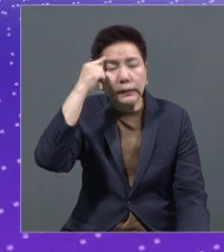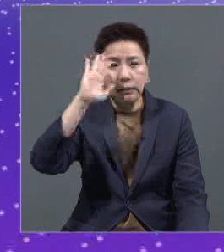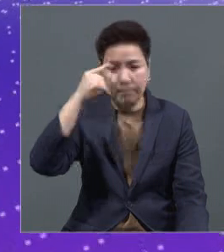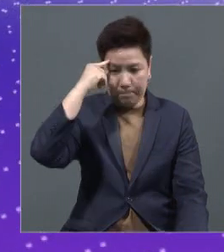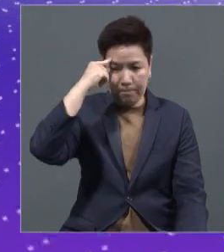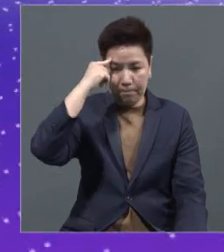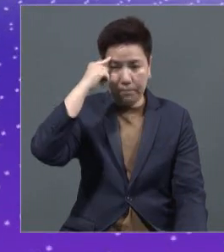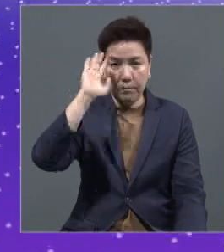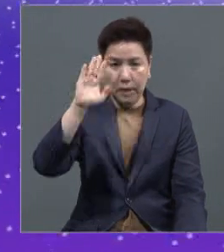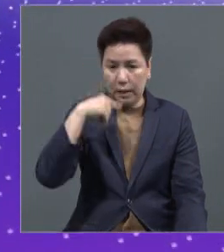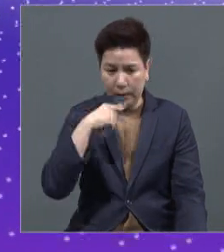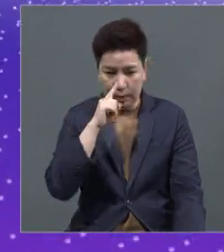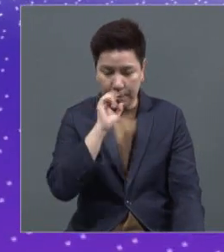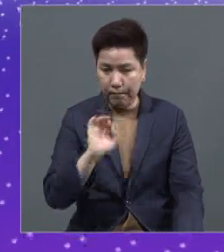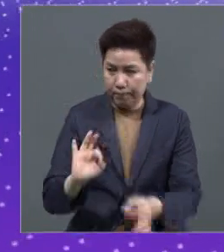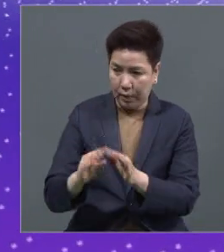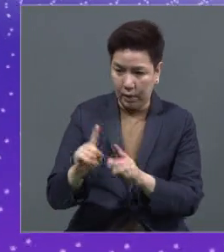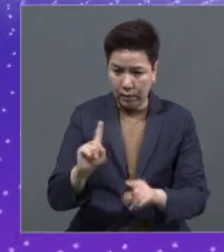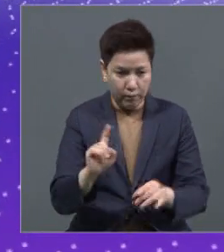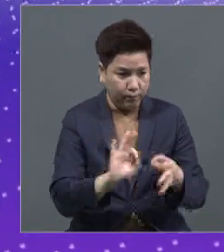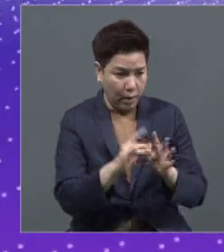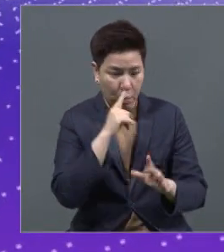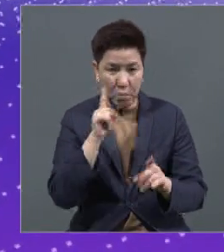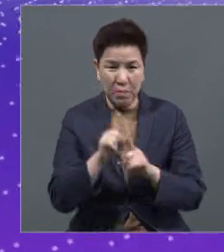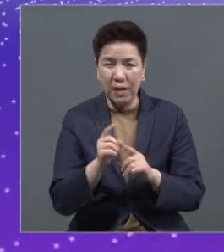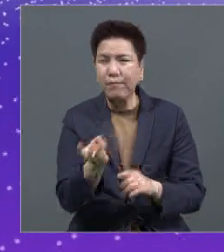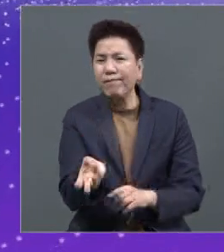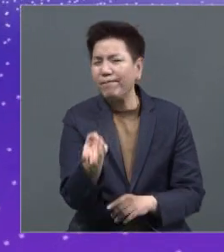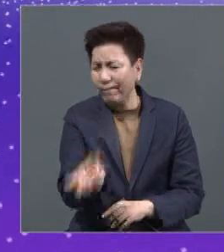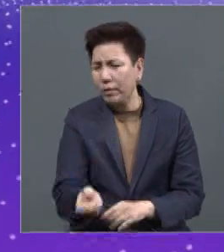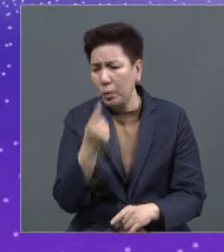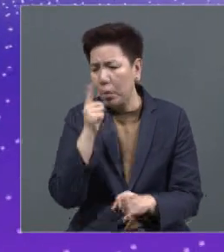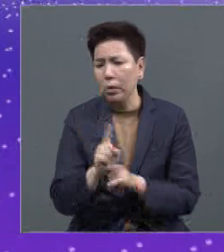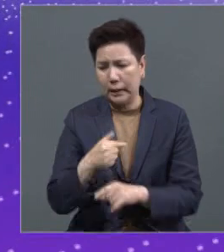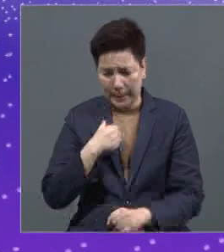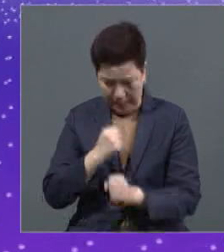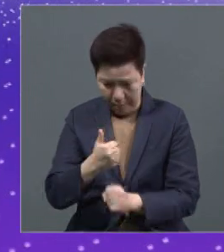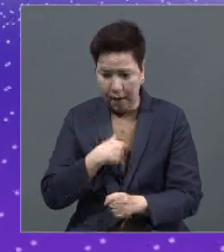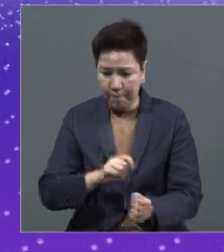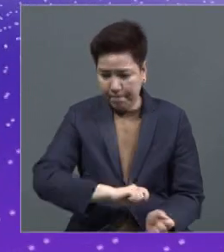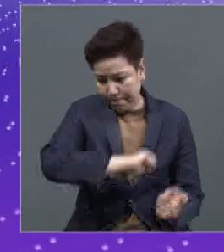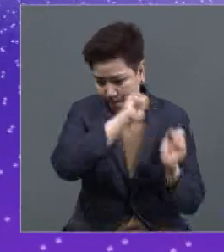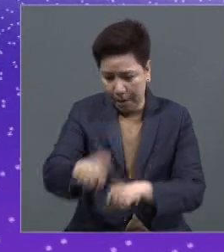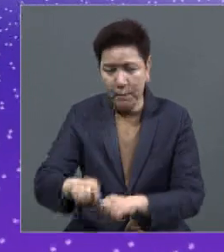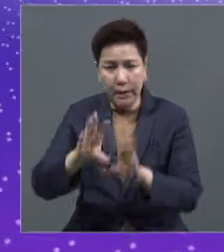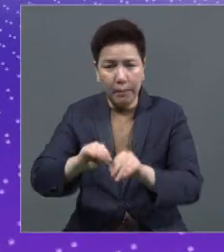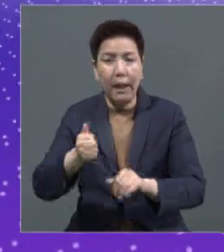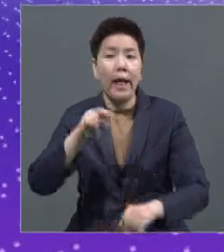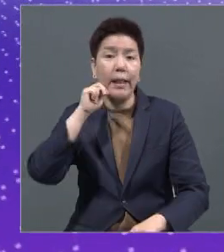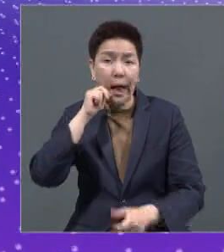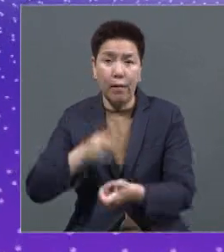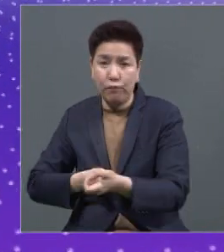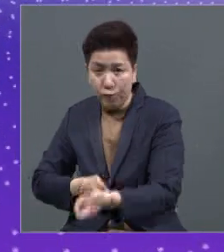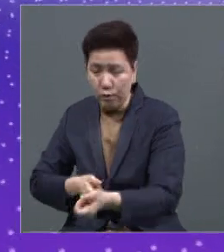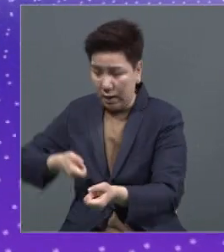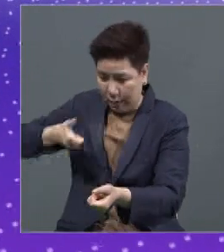ตั้งสติแล้วเราต้องสังเกตก่อนว่าไฟเนี่ยมันอยู่ระดับไหนถ้าอยู่ในระดับเล็กน้นในวิสัยที่จะดับได้เนี่ยเราก็ดับเองจะดับด้วยน้ำหรือว่าถัง